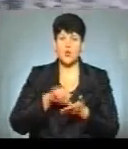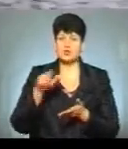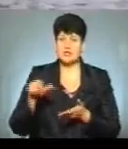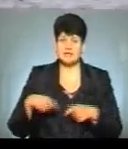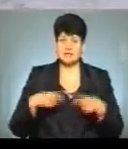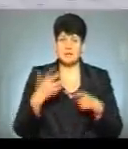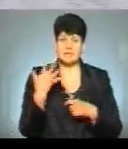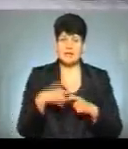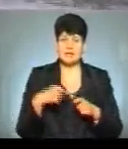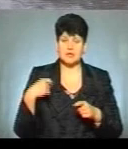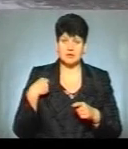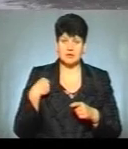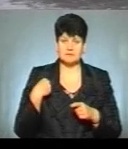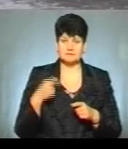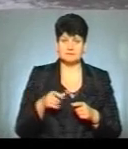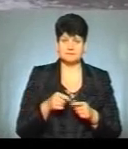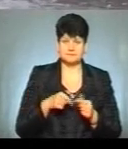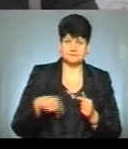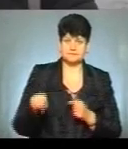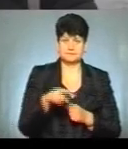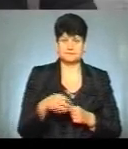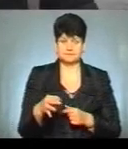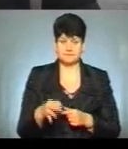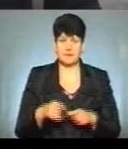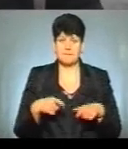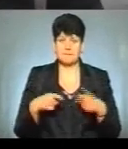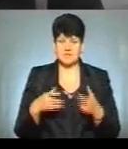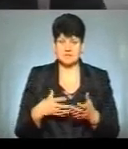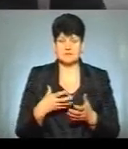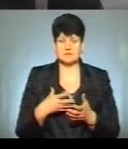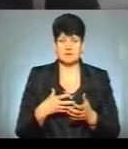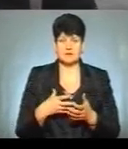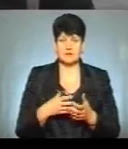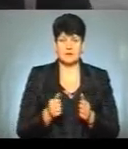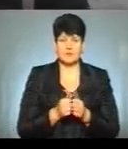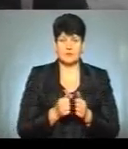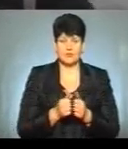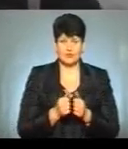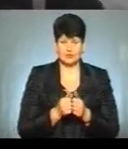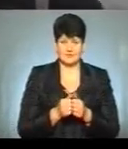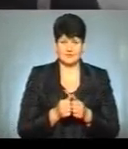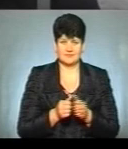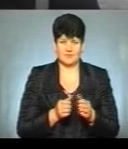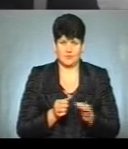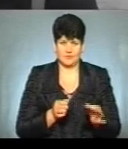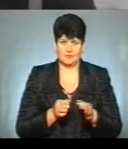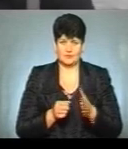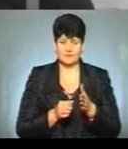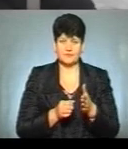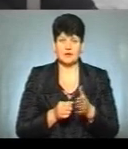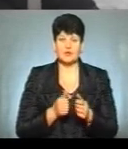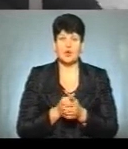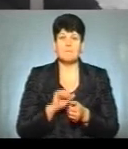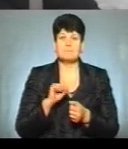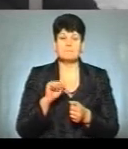Учасники біжать 5 кілометрів по набережній ставу. Біжать вони з власне безпосередньо поруч з причалом, бігають до